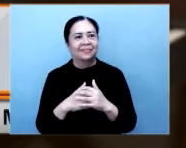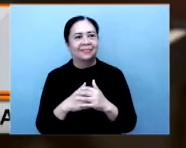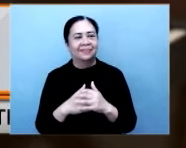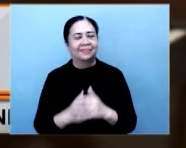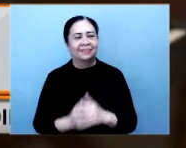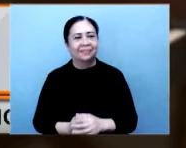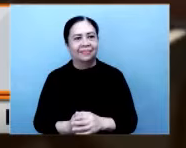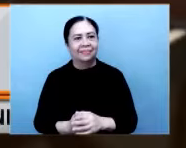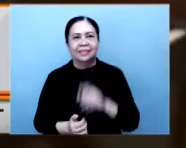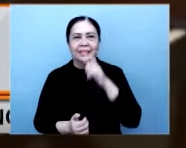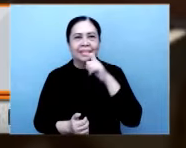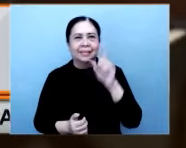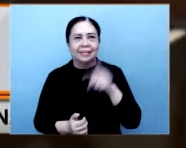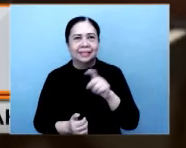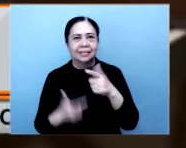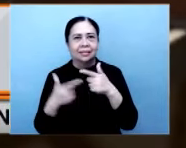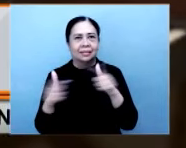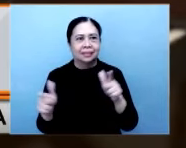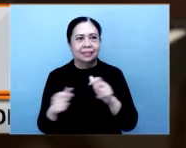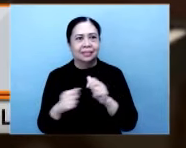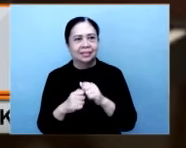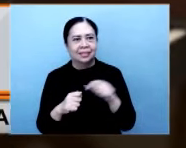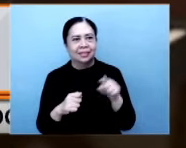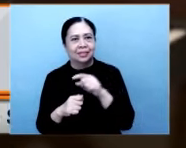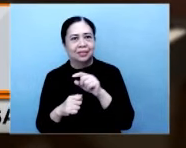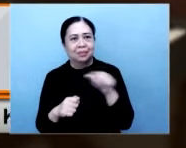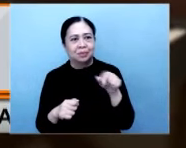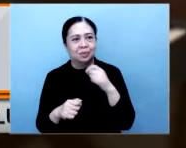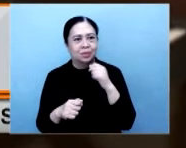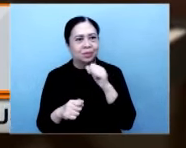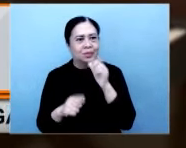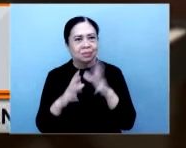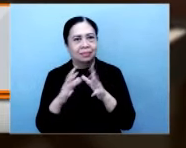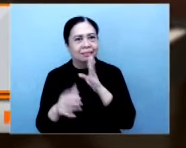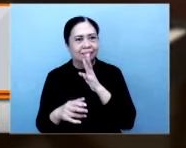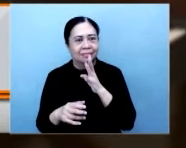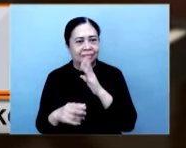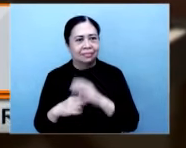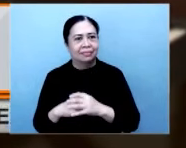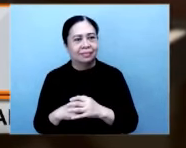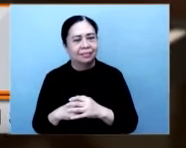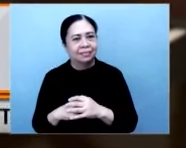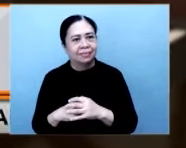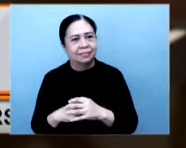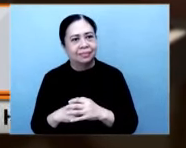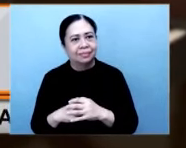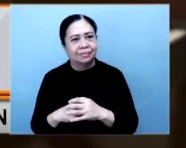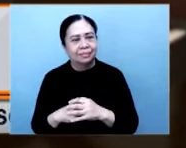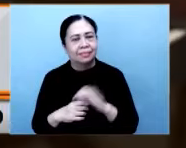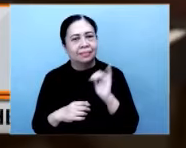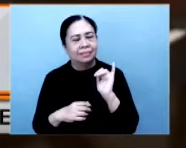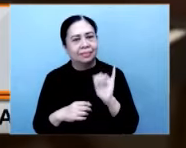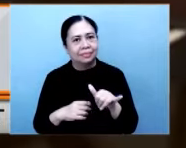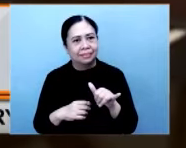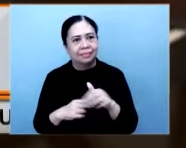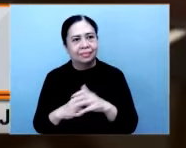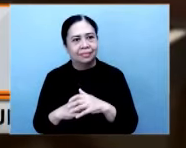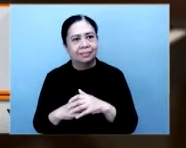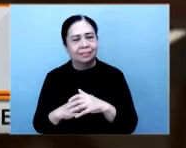hindi mo kailangan ng language. Si Mr. Bean sumikat nga na wala masyadong sinasabi. And that's an